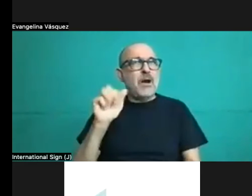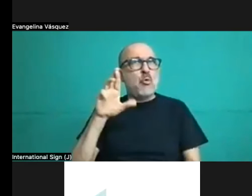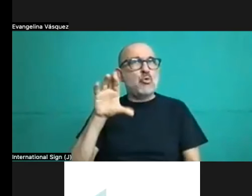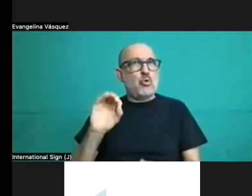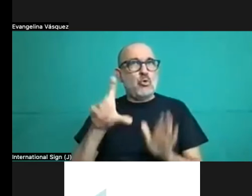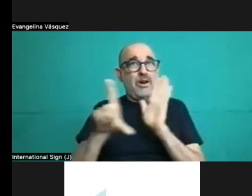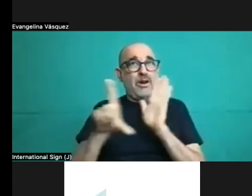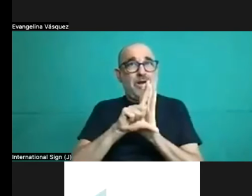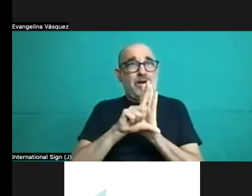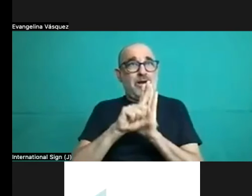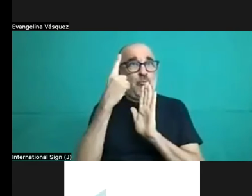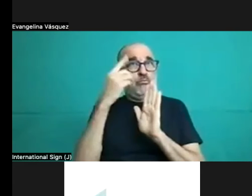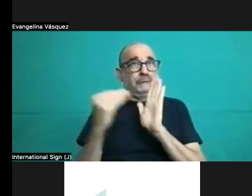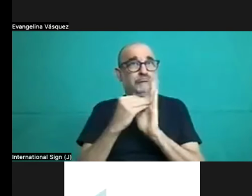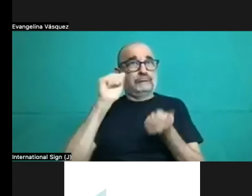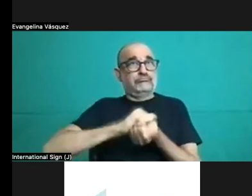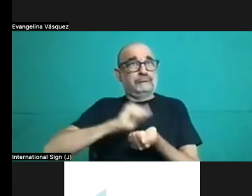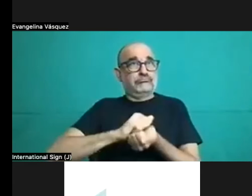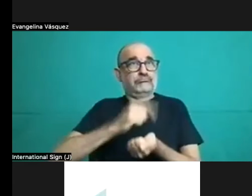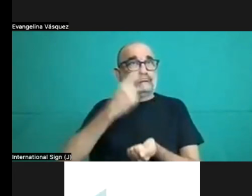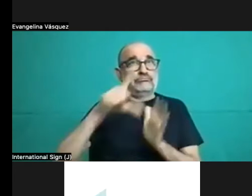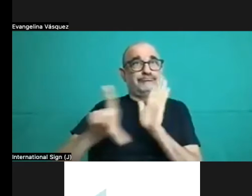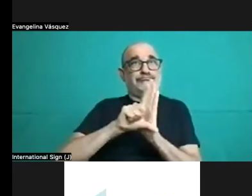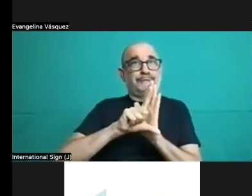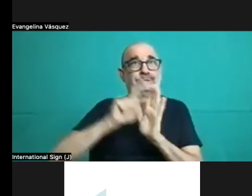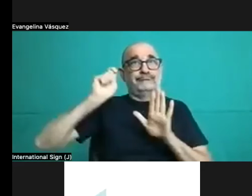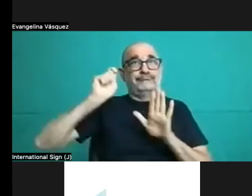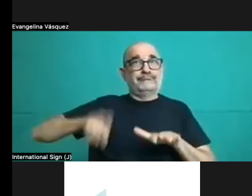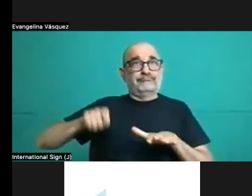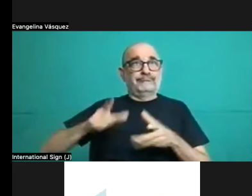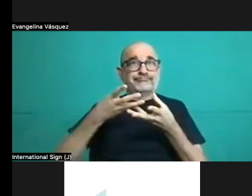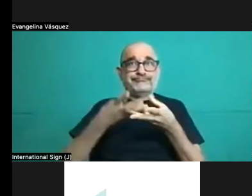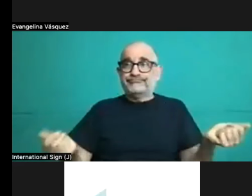voter une loi, adopter une loi, ça ne veut rien dire.